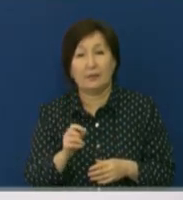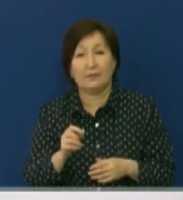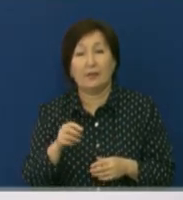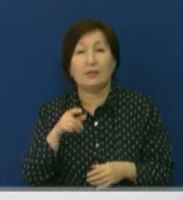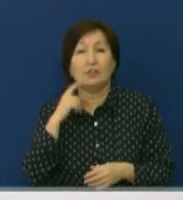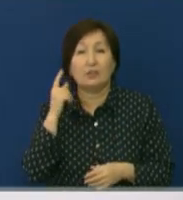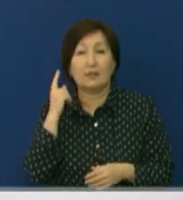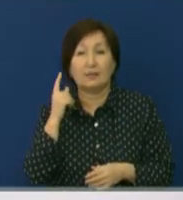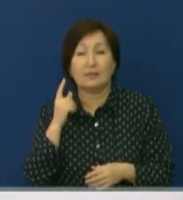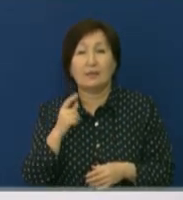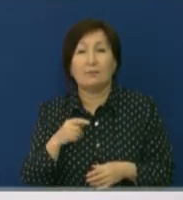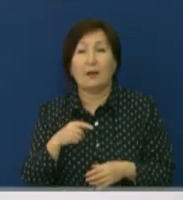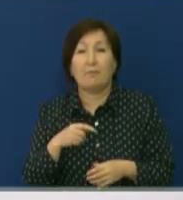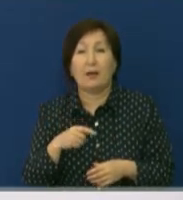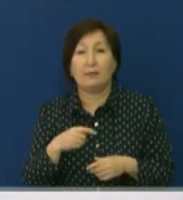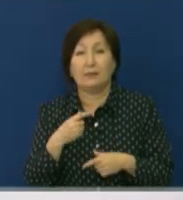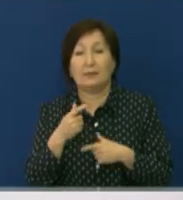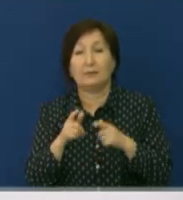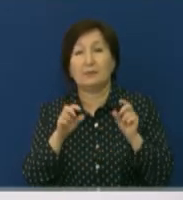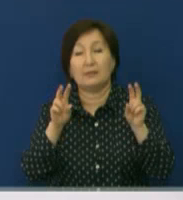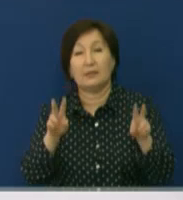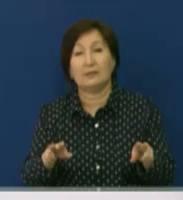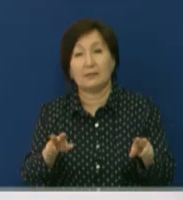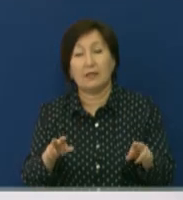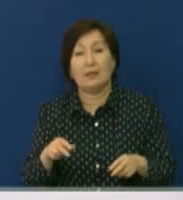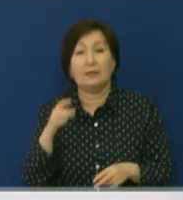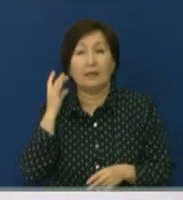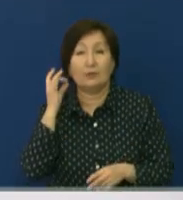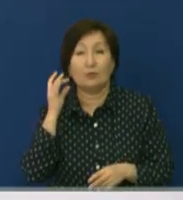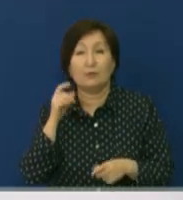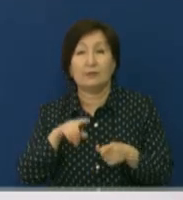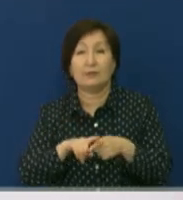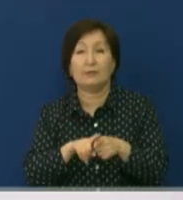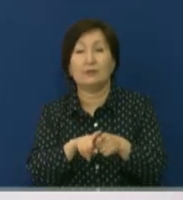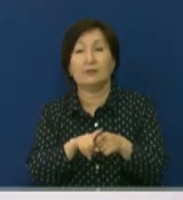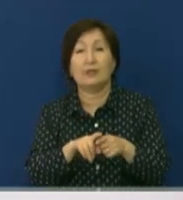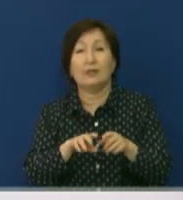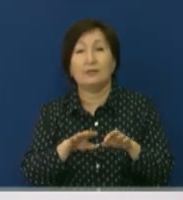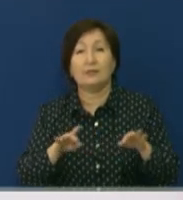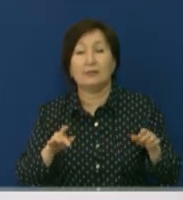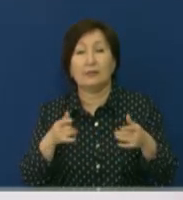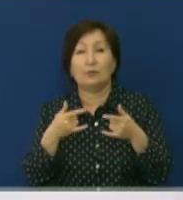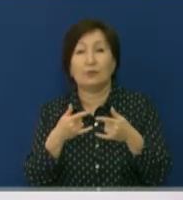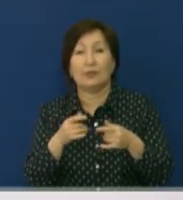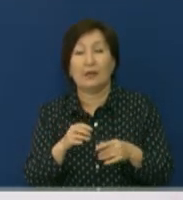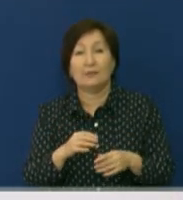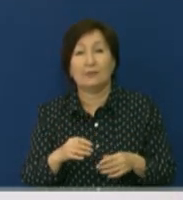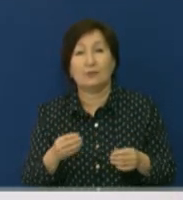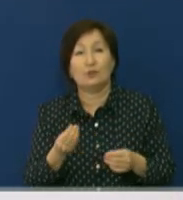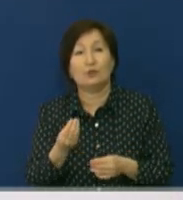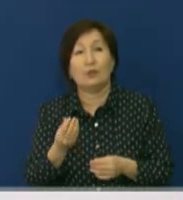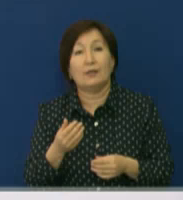данного проекта в нашем городе открыт центр компетенции радиотехники и электроники и телекоммуникаций на стартовавшем в областном чемпионате